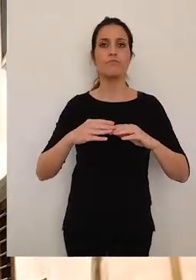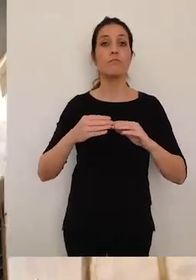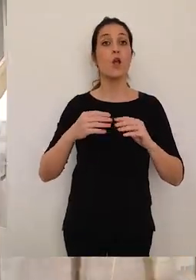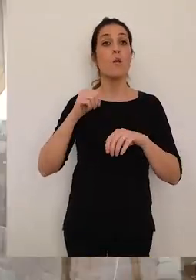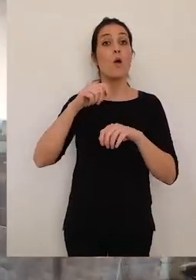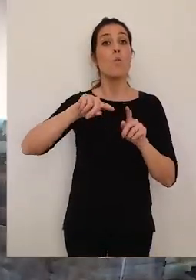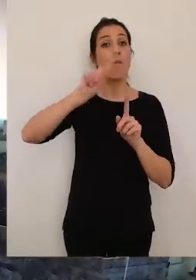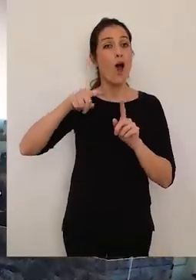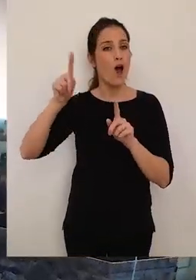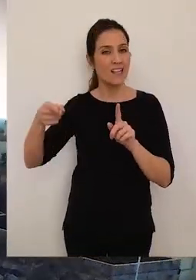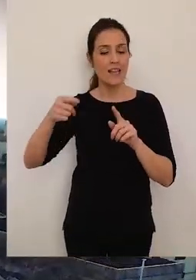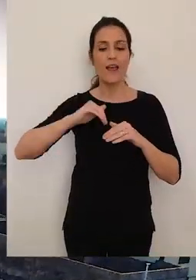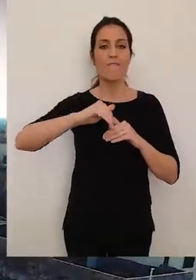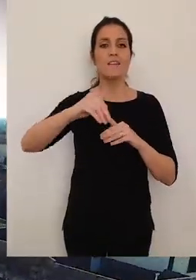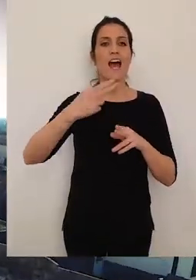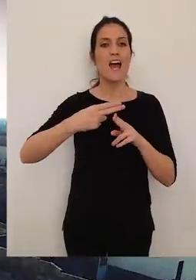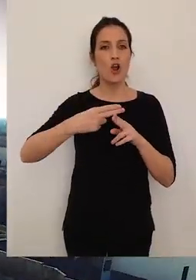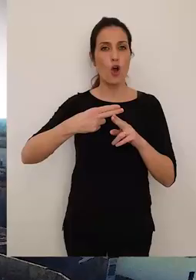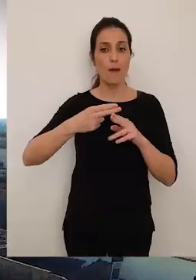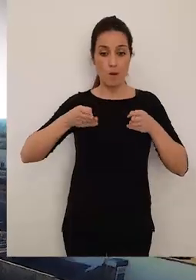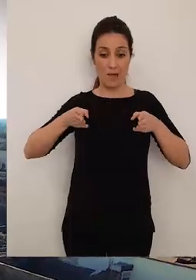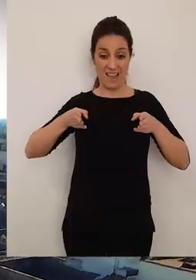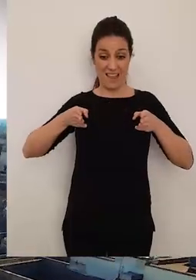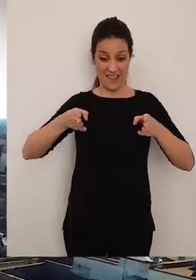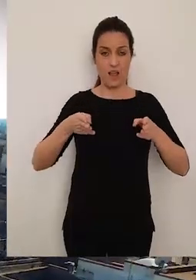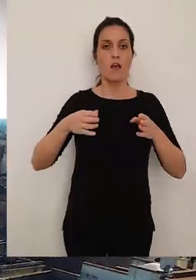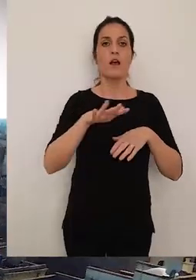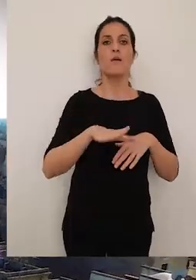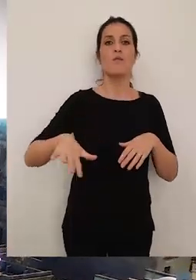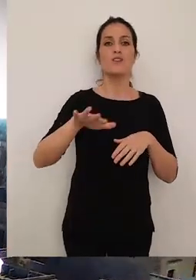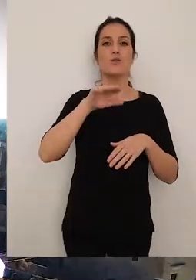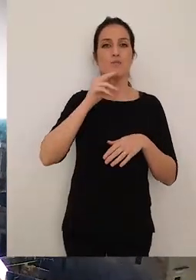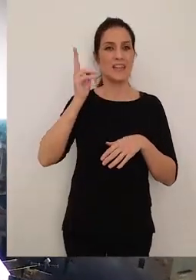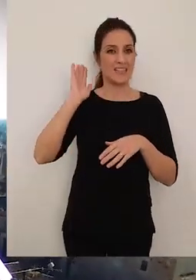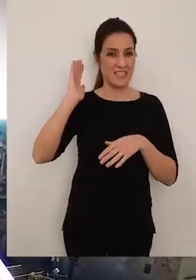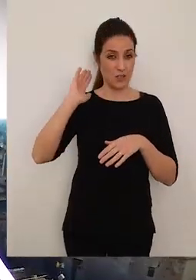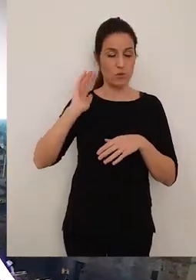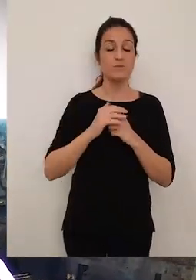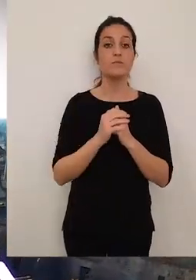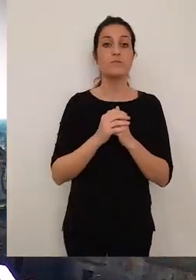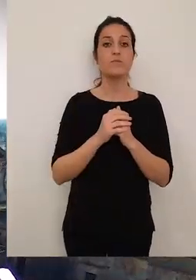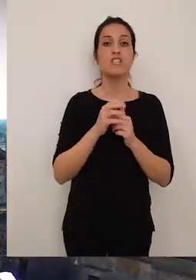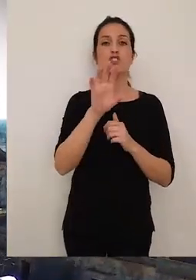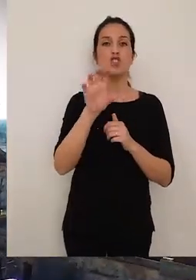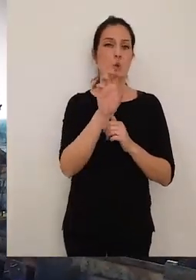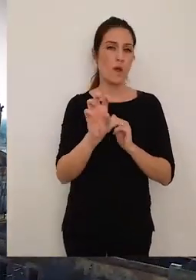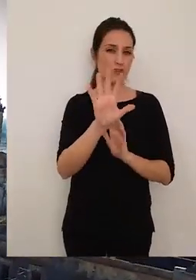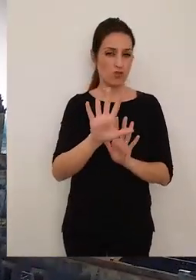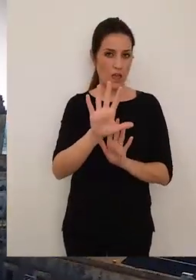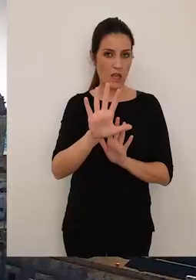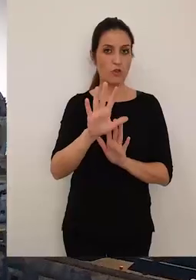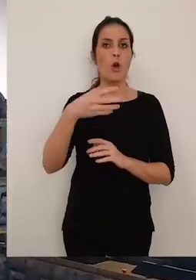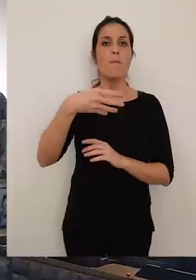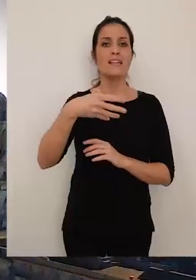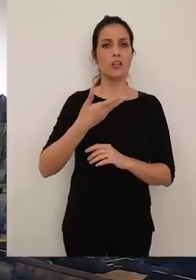strada principale del borgo antico. Fino alla seconda metà del Cinquecento, Martano era completamente circondata